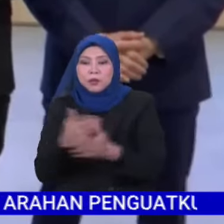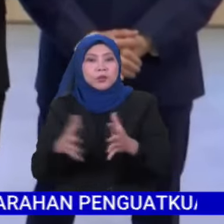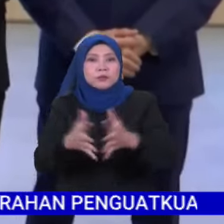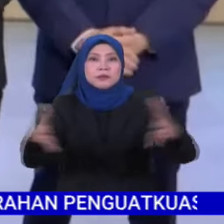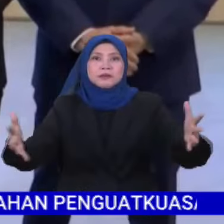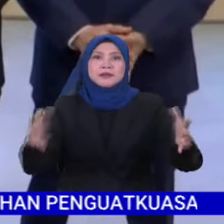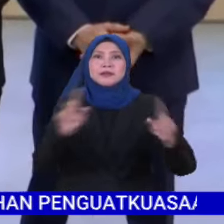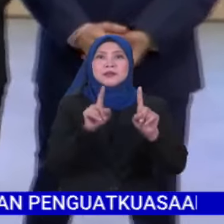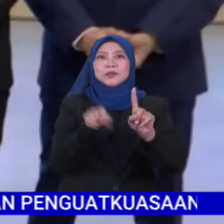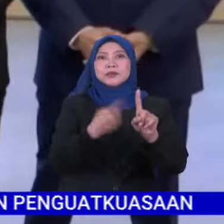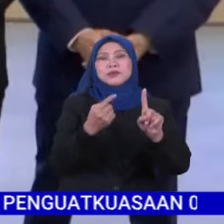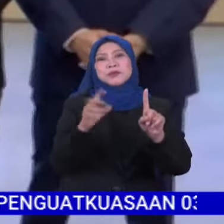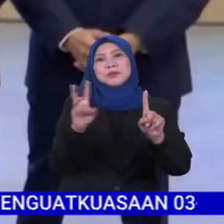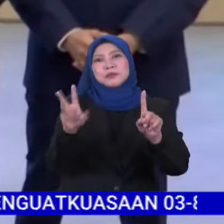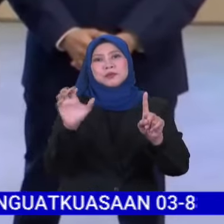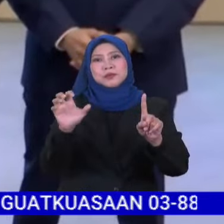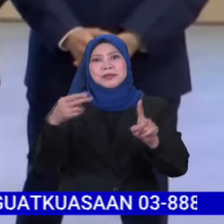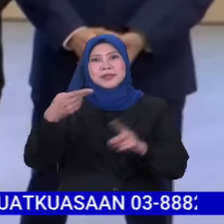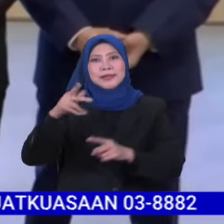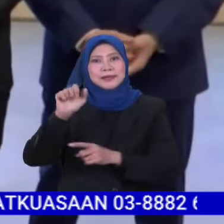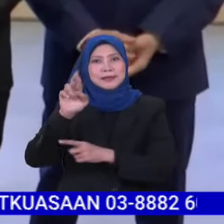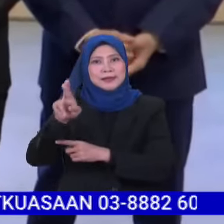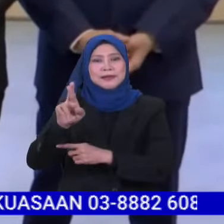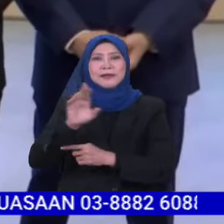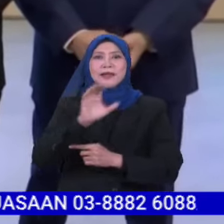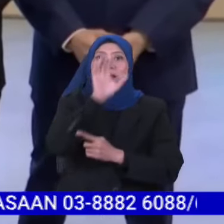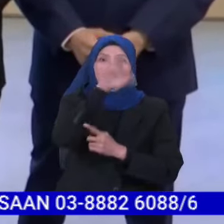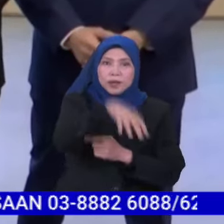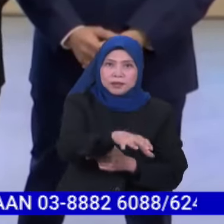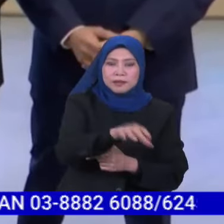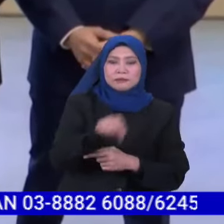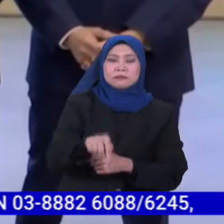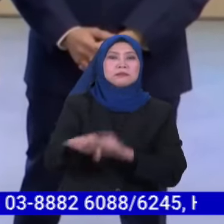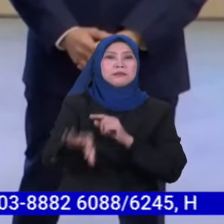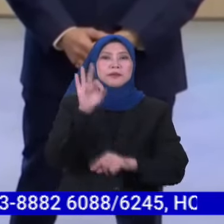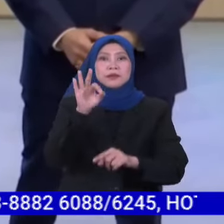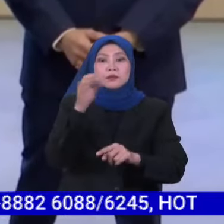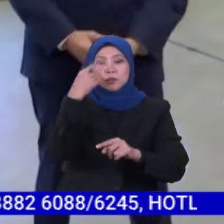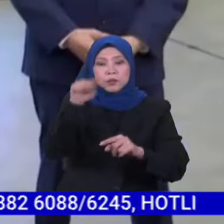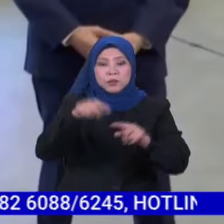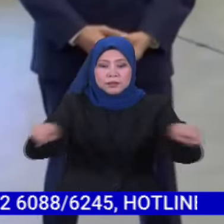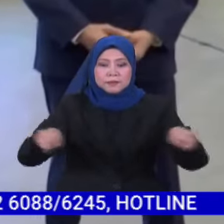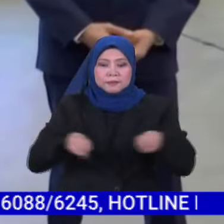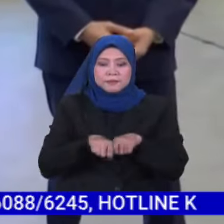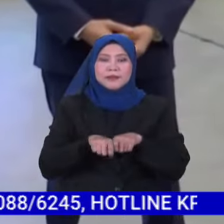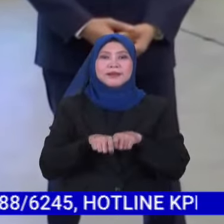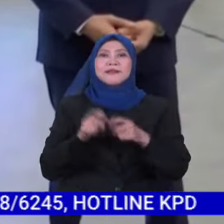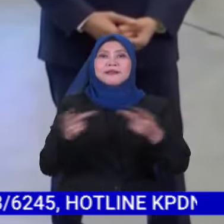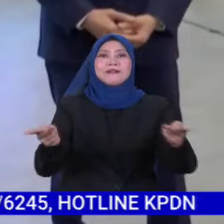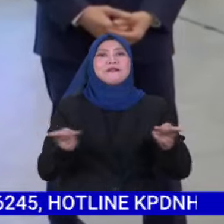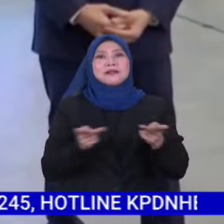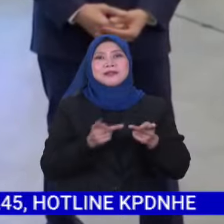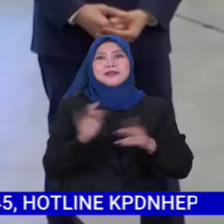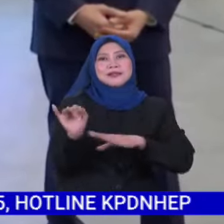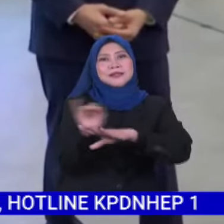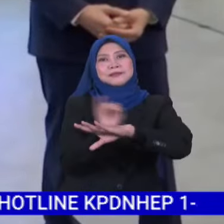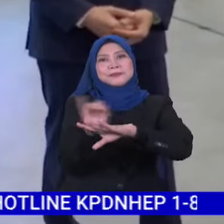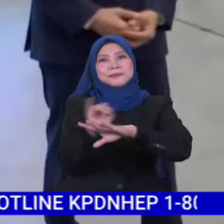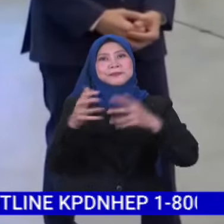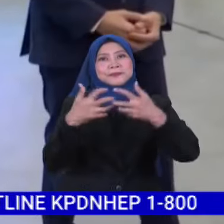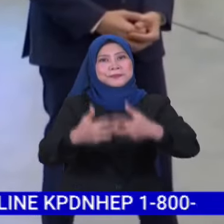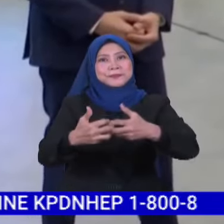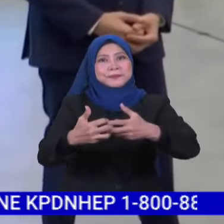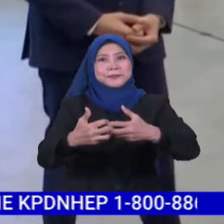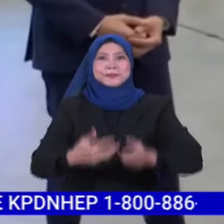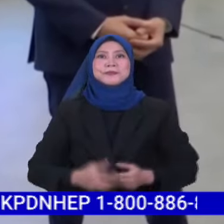kira-kira 1600 hektar di daerah al-ghayah telah dikenal pasti untuk jadikan sebagai kawasan perindustrian